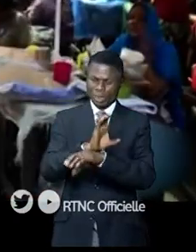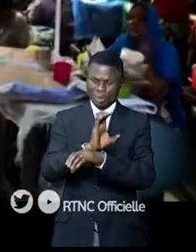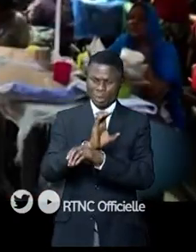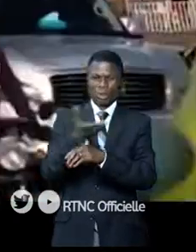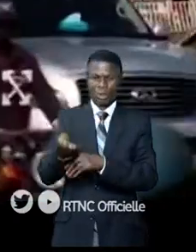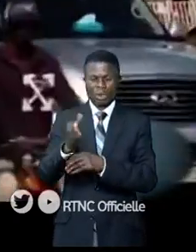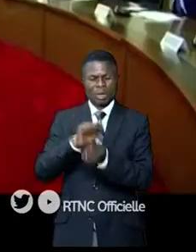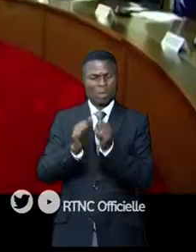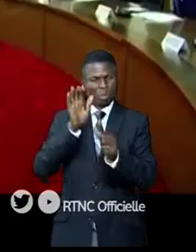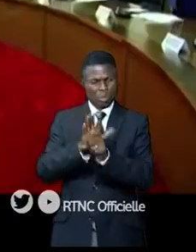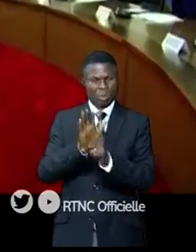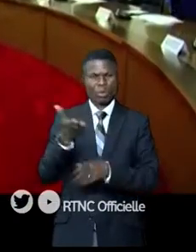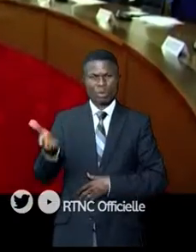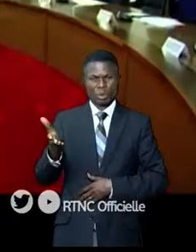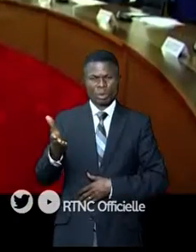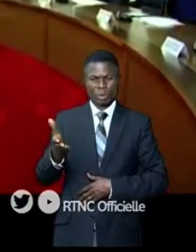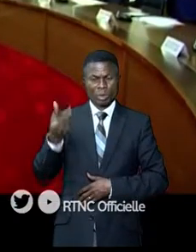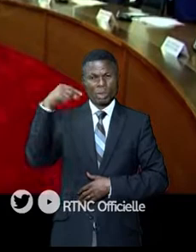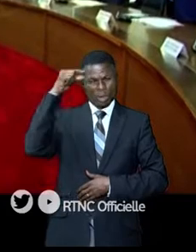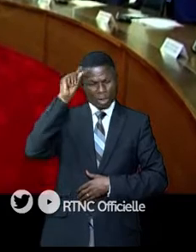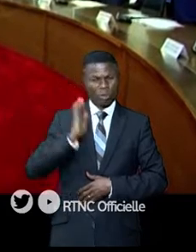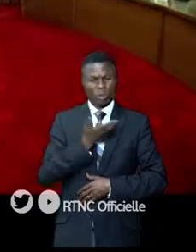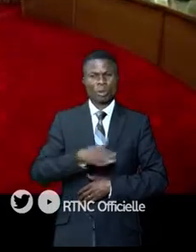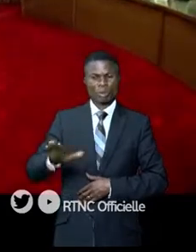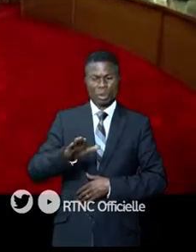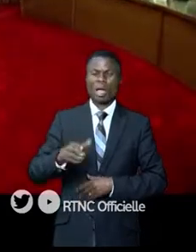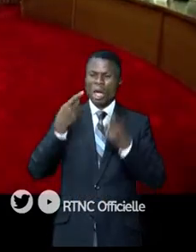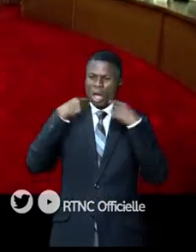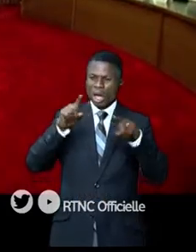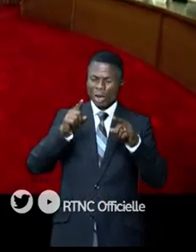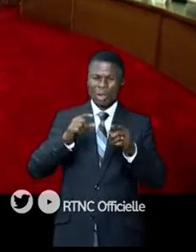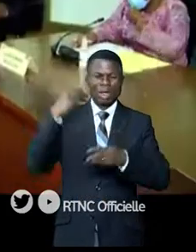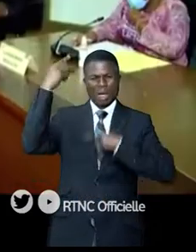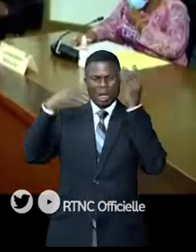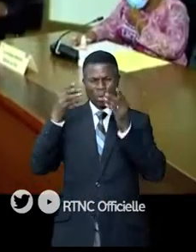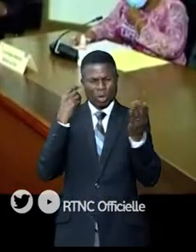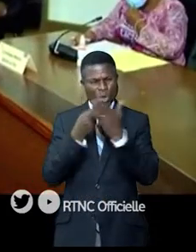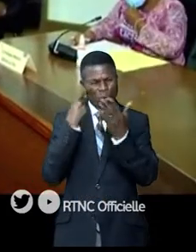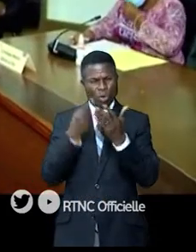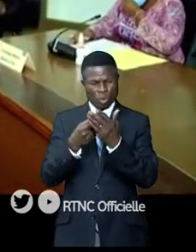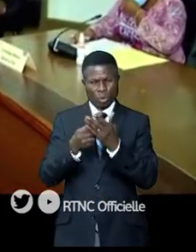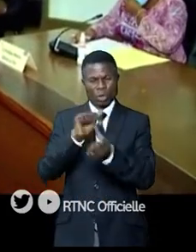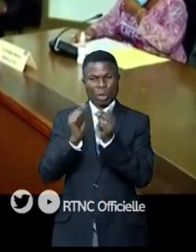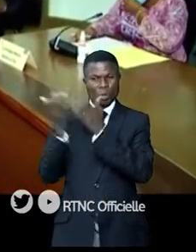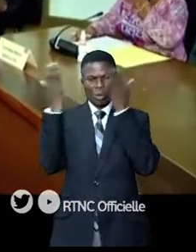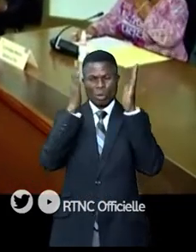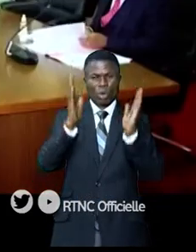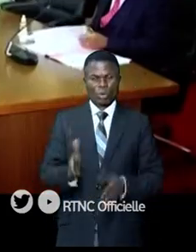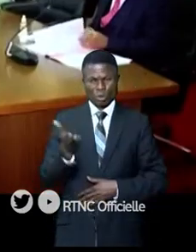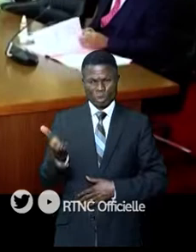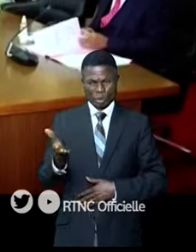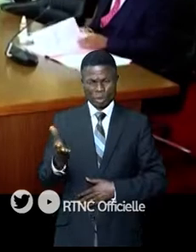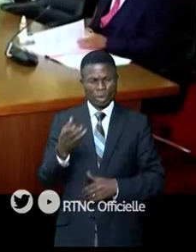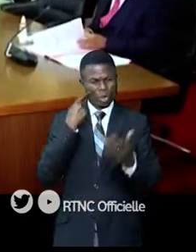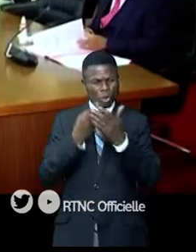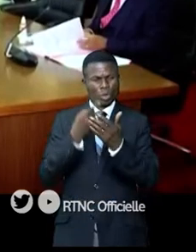causes sont multiples. Le gouvernement de la République dénonce une pratique observée dans le chef de certains opérateurs économiques.